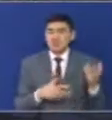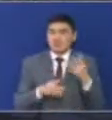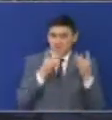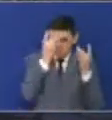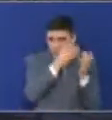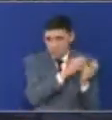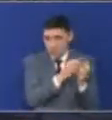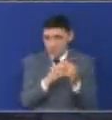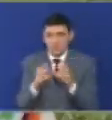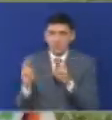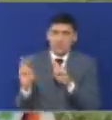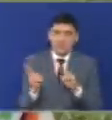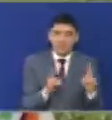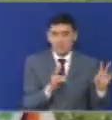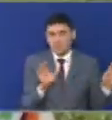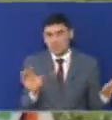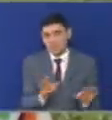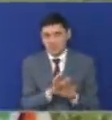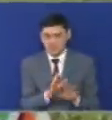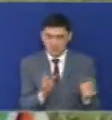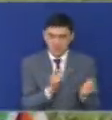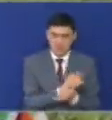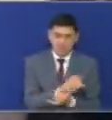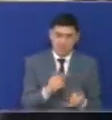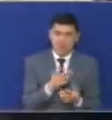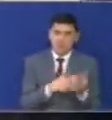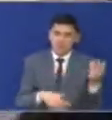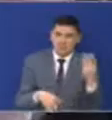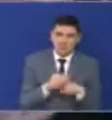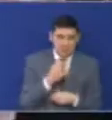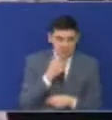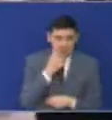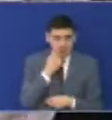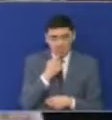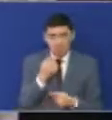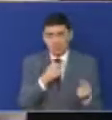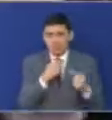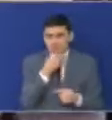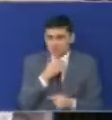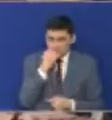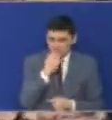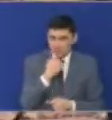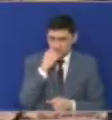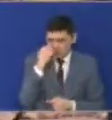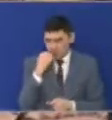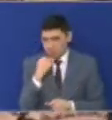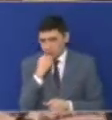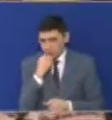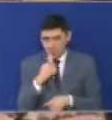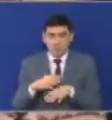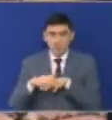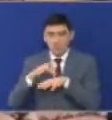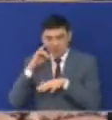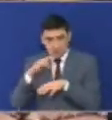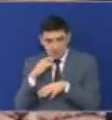артисты этнокультурных объединений. Для каждого этот день стал возможностью сказать слова благодарности казахскому народу за то, что Казахстан для многих